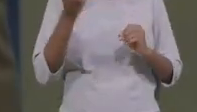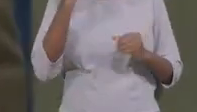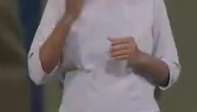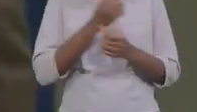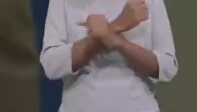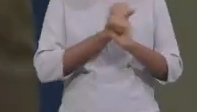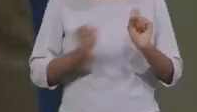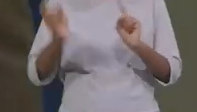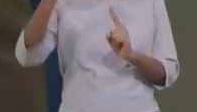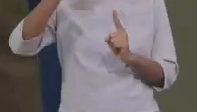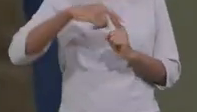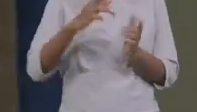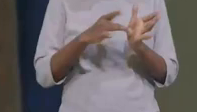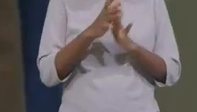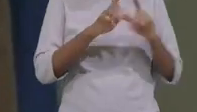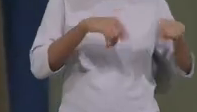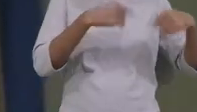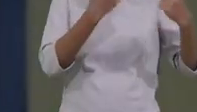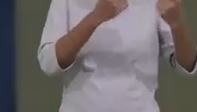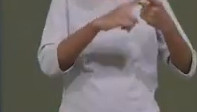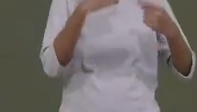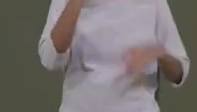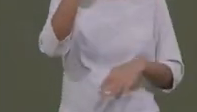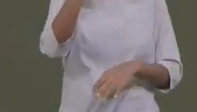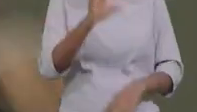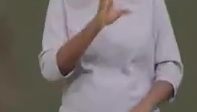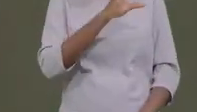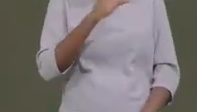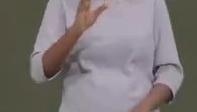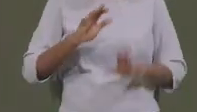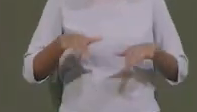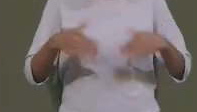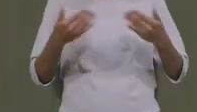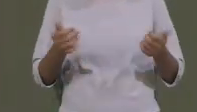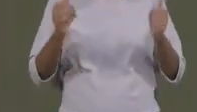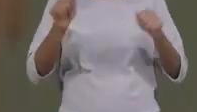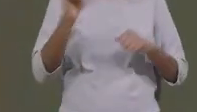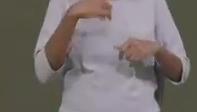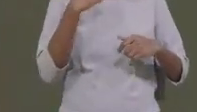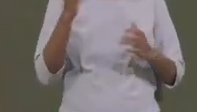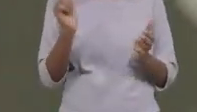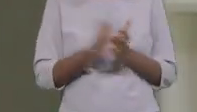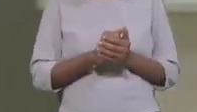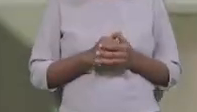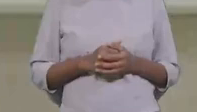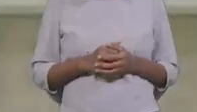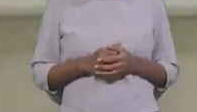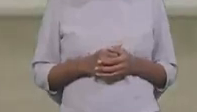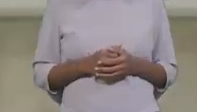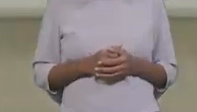personne n'était sauvé jusqu'à ce que Jésus n'aille à la croix. Comment un théologien peut dire